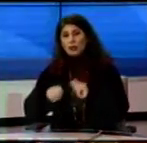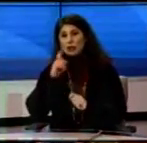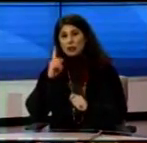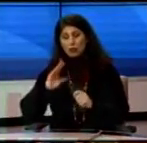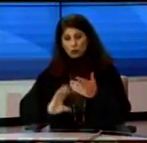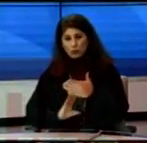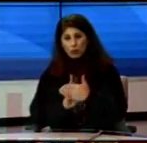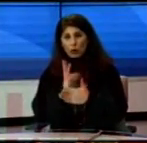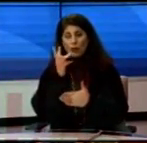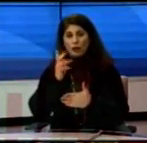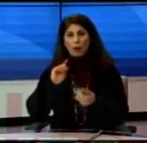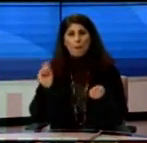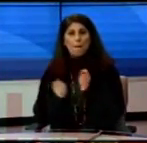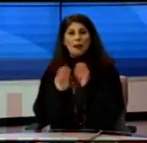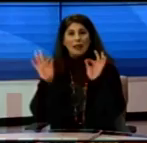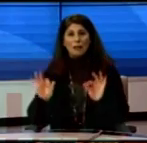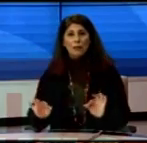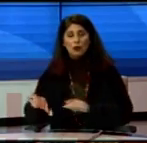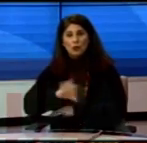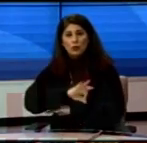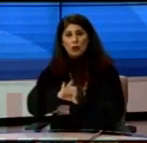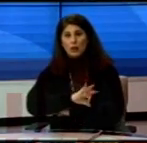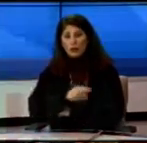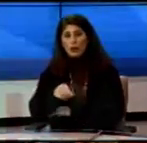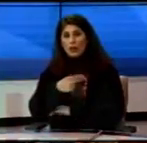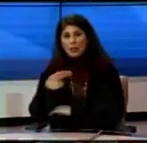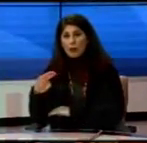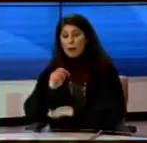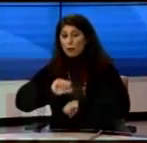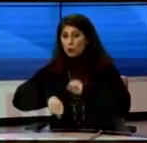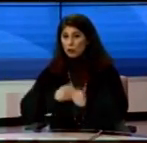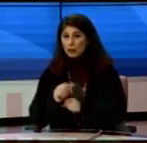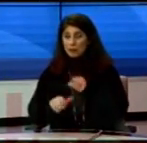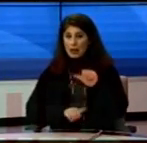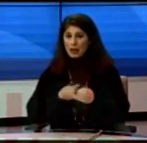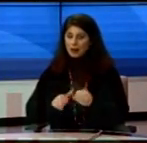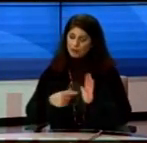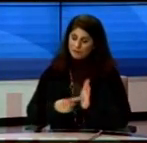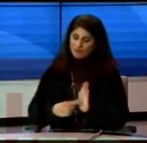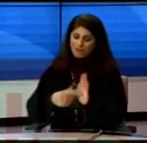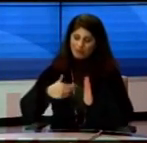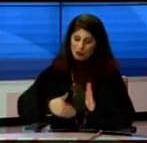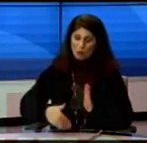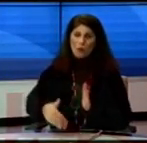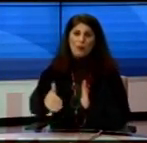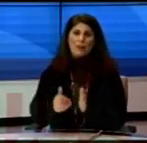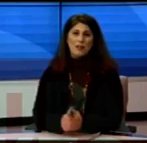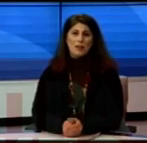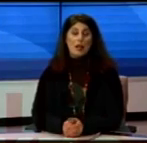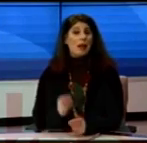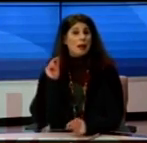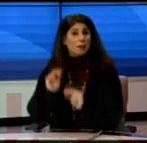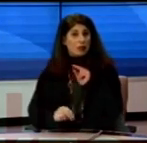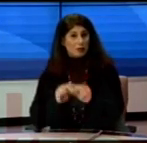ενός προοδευτικού μεταρρυθμιστικού σχεδίου είναι ζητήματα που το κίνημα αλλαγής θα αναδείξει στο επόμενο διάστημα.